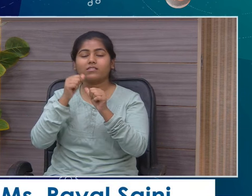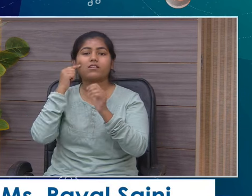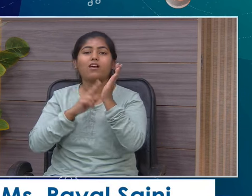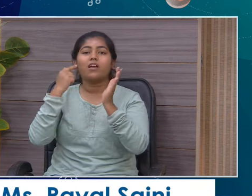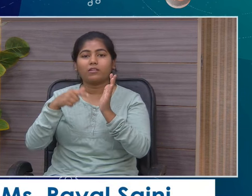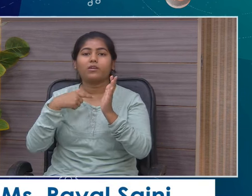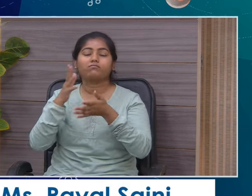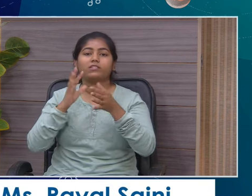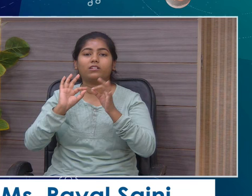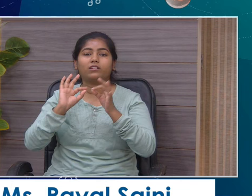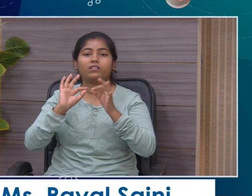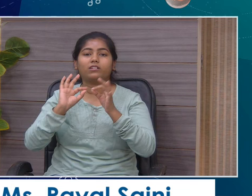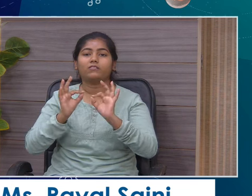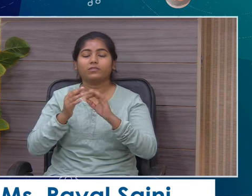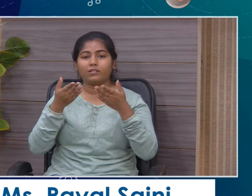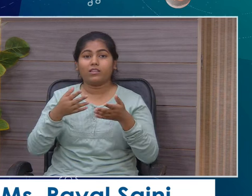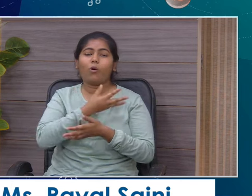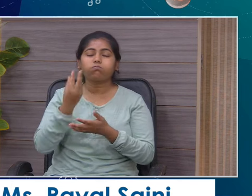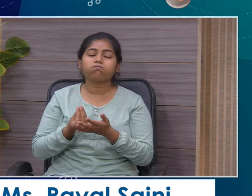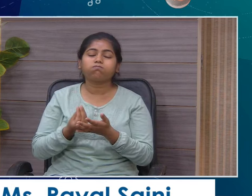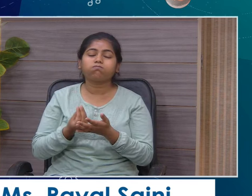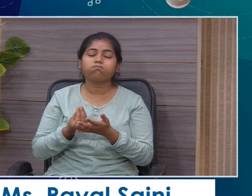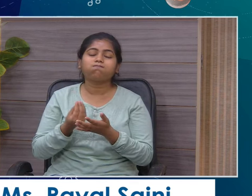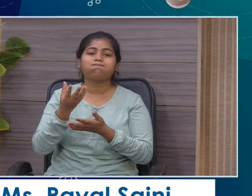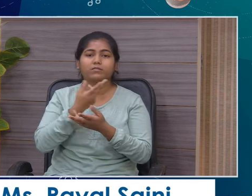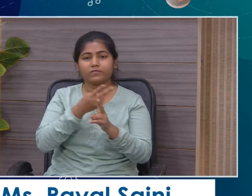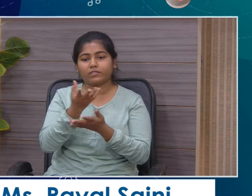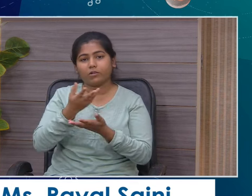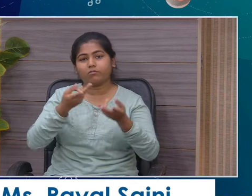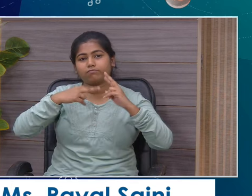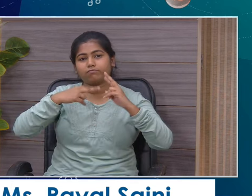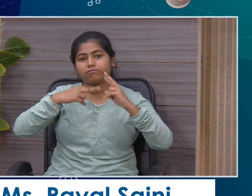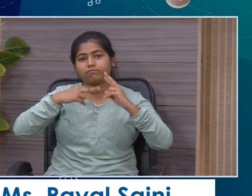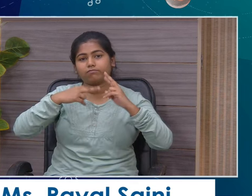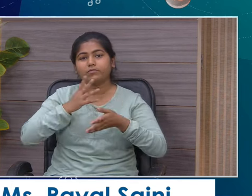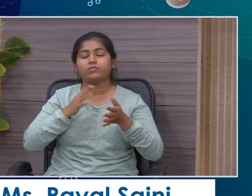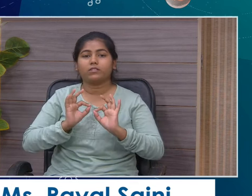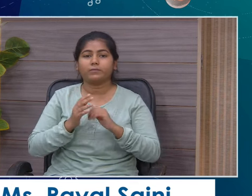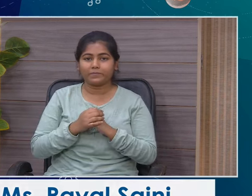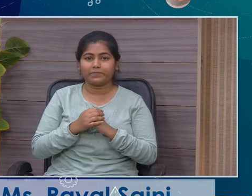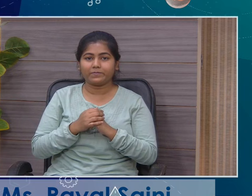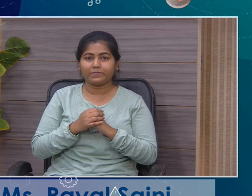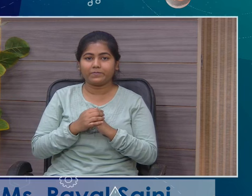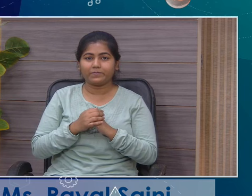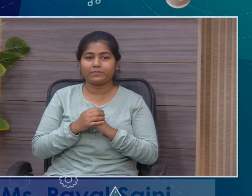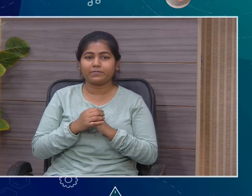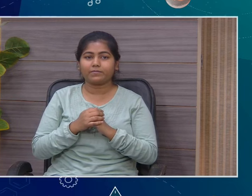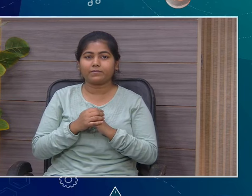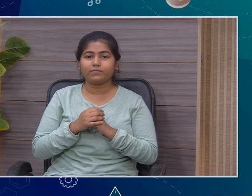रही हैं। पायल आज हमारे पूरे सेशन को इंटरप्रेट करेंगी साइन लैंग्वेज में। पायल नमस्कार, आपका बहुत बहुत स्वागत है।